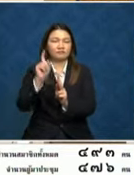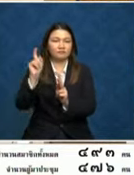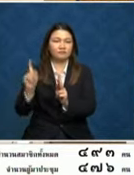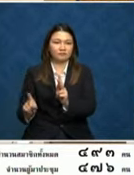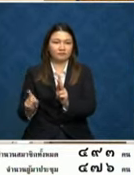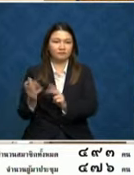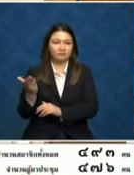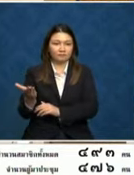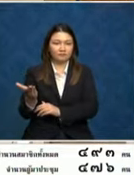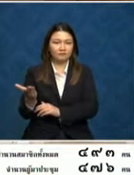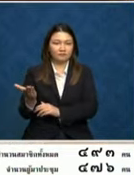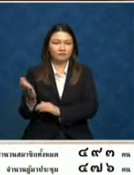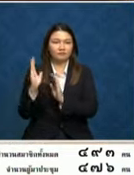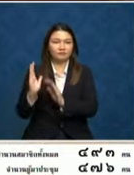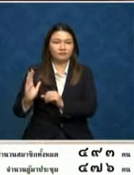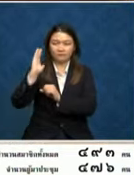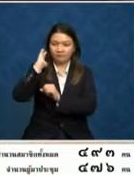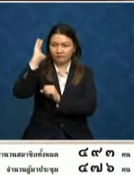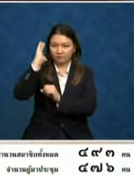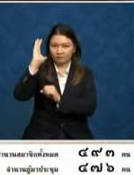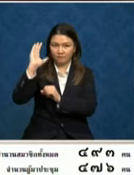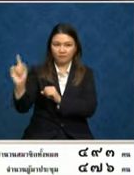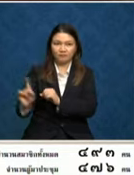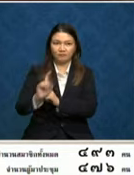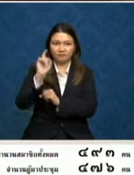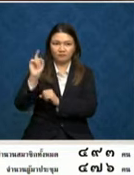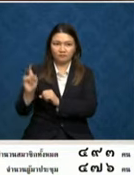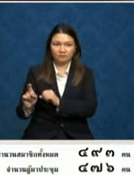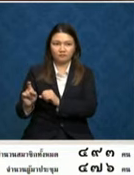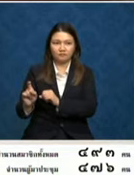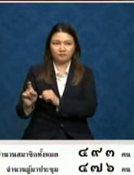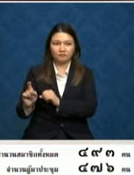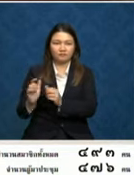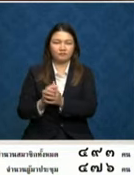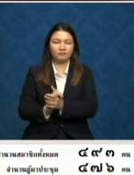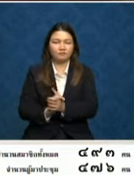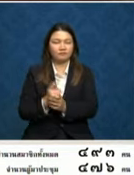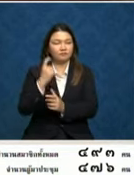แปรยติและผู้สงวนคำแปรยตินะครับ